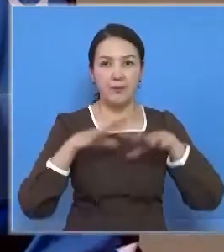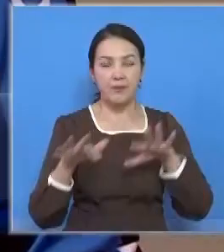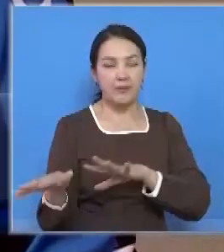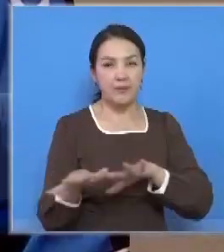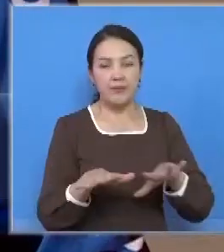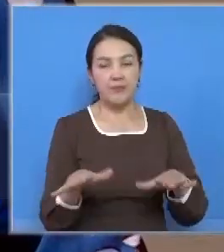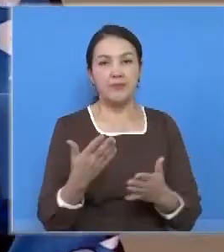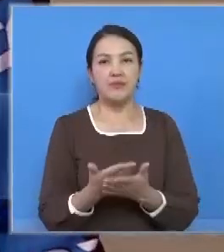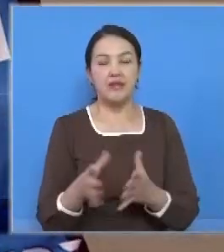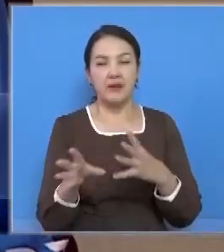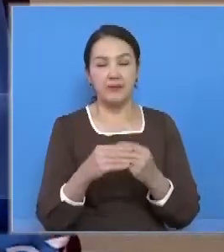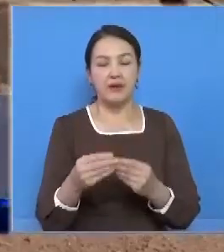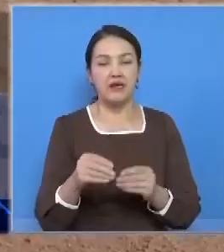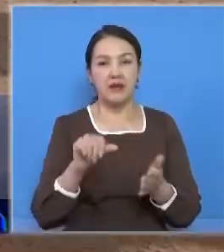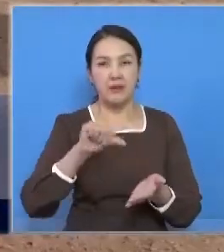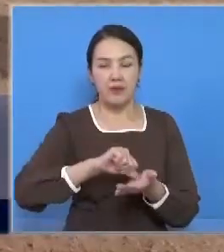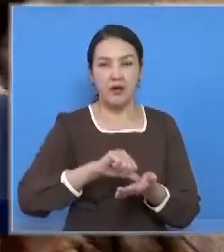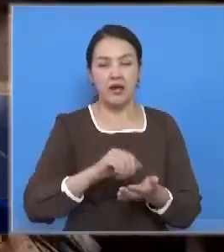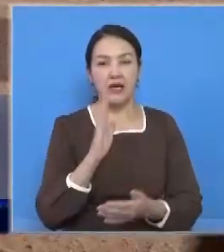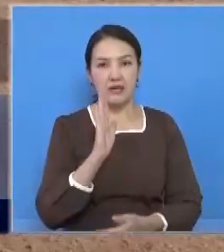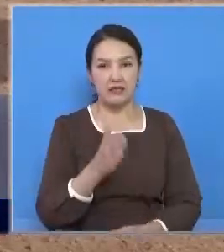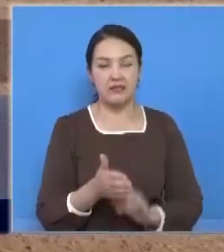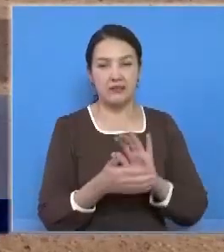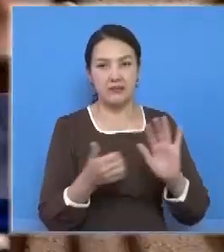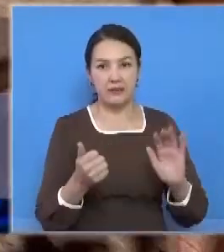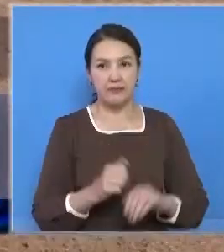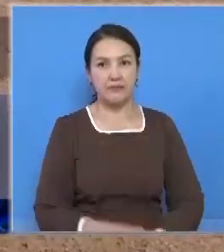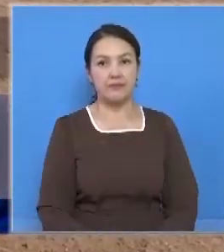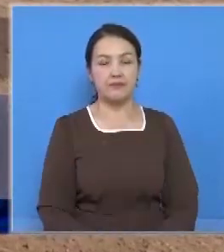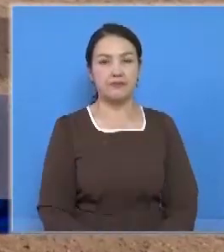шаралардың бәзінде бірге болуға шақырамын. Назерке Өтеген, Душан Жазланов, Ақтөбе телеарнасы.